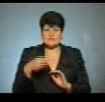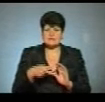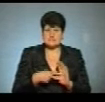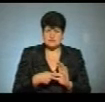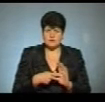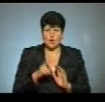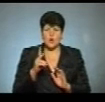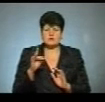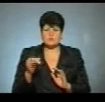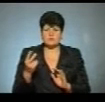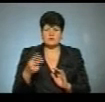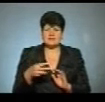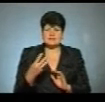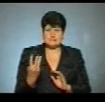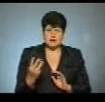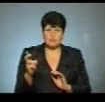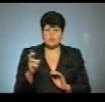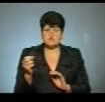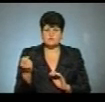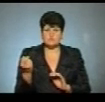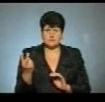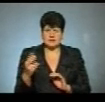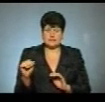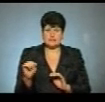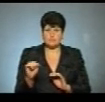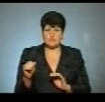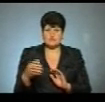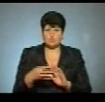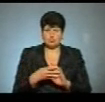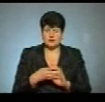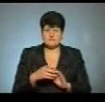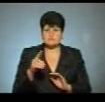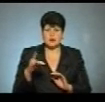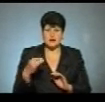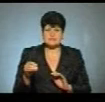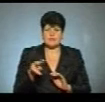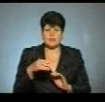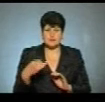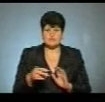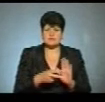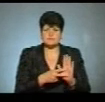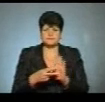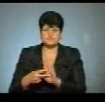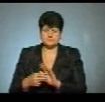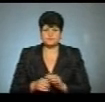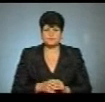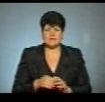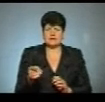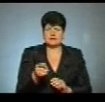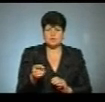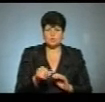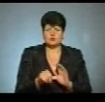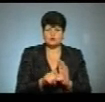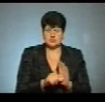37, Козівському – 23, Борщівському – 12, Теребовлянському – 9, Збаразькому та Лановецькому – по 7 хворих,